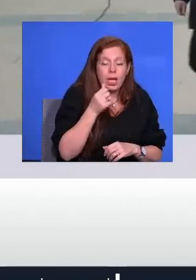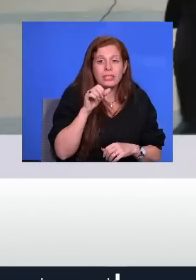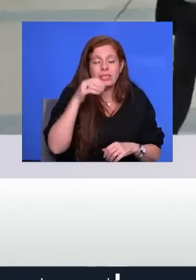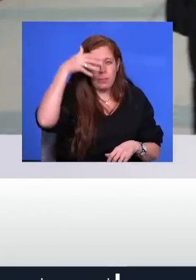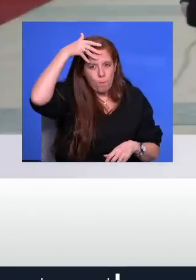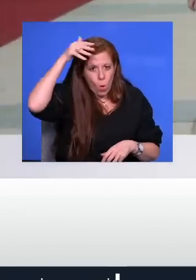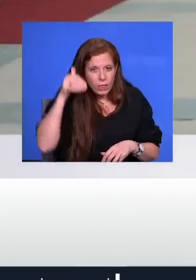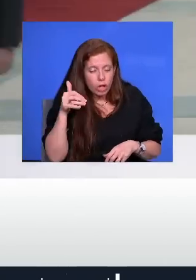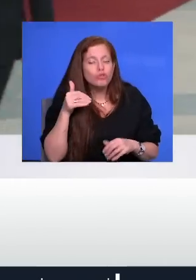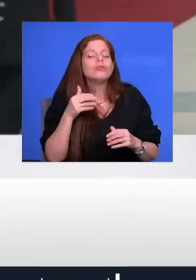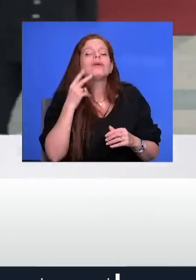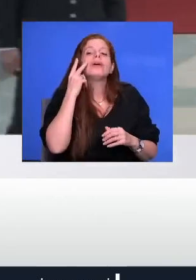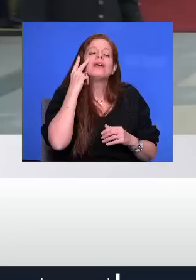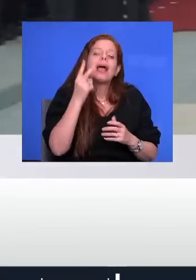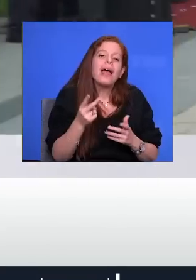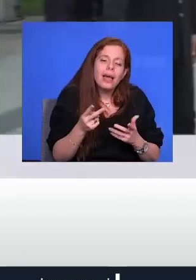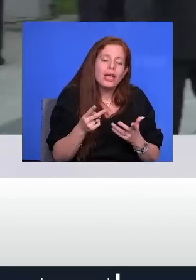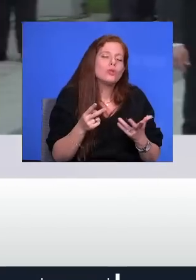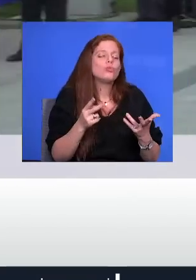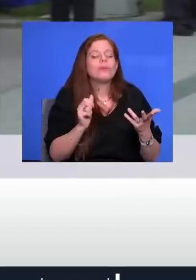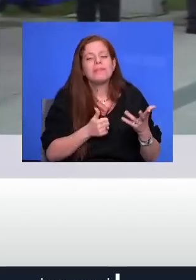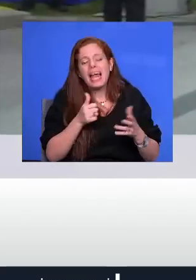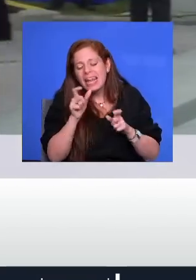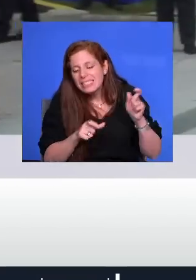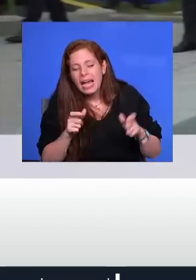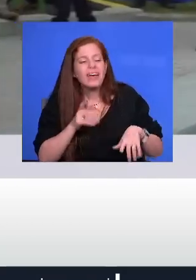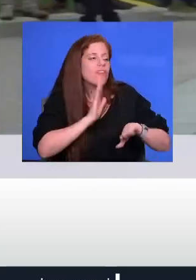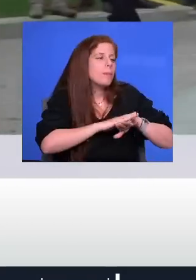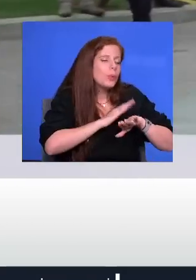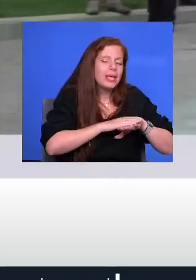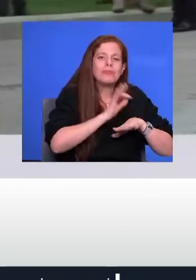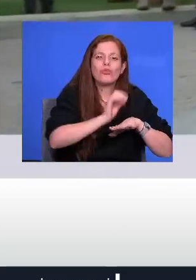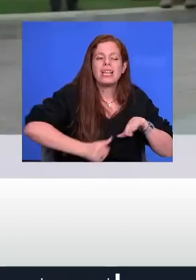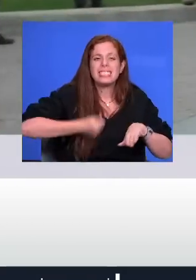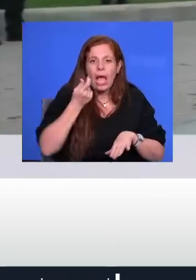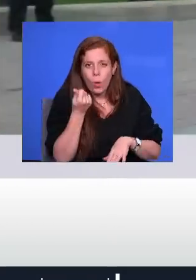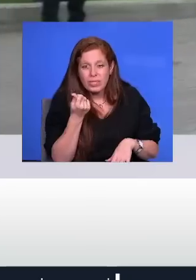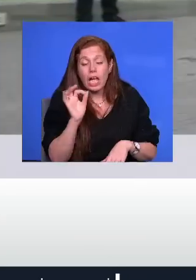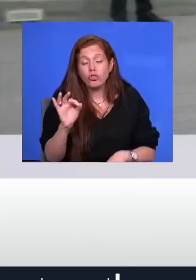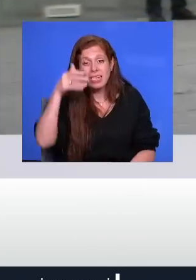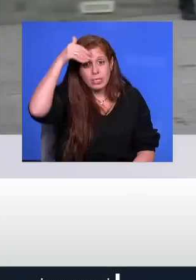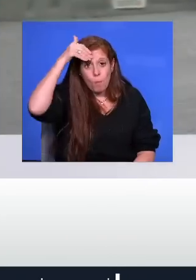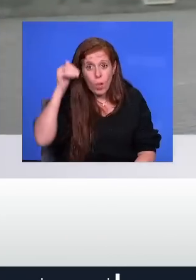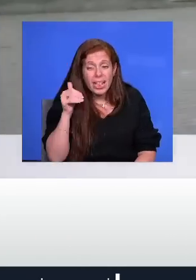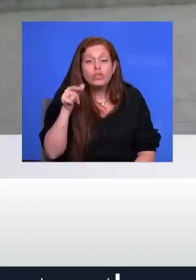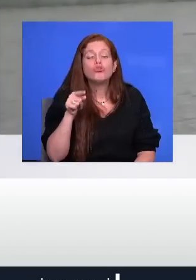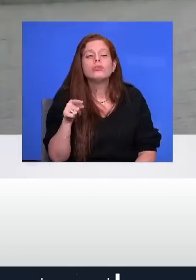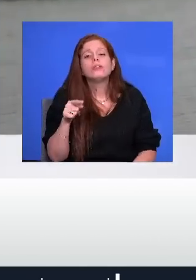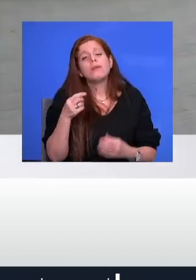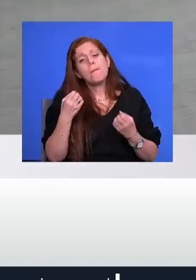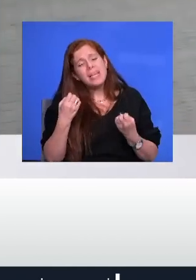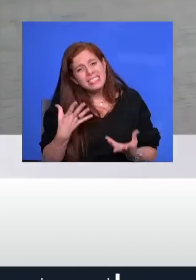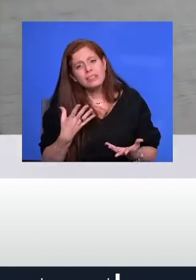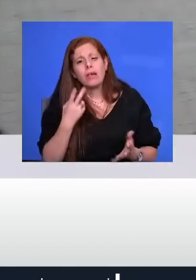שמתאם הפעולות הממשלה בשטחים והמינהל האזרחי הוא מינויים של שר אוצר, של סמוטריץ'. מן הסתם אנחנו נראה